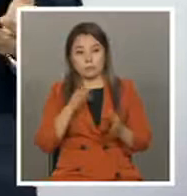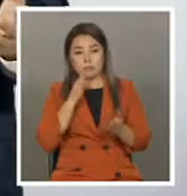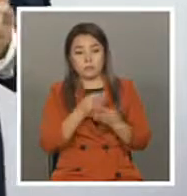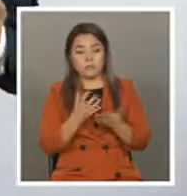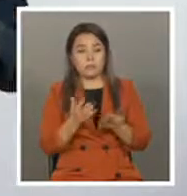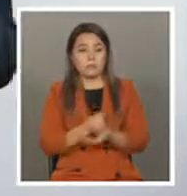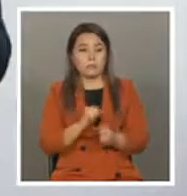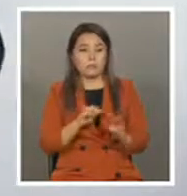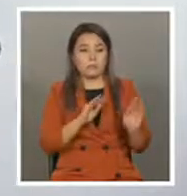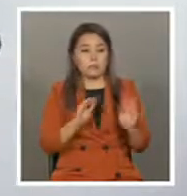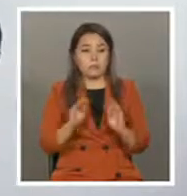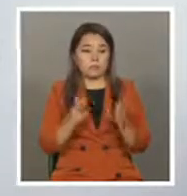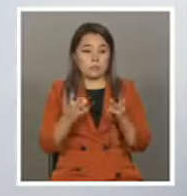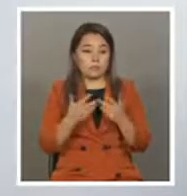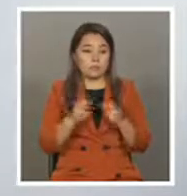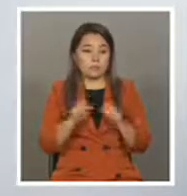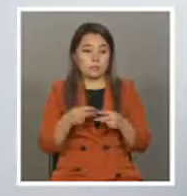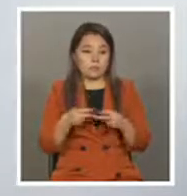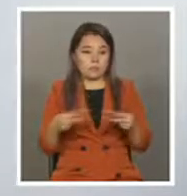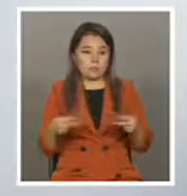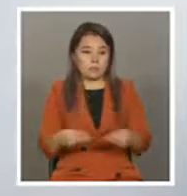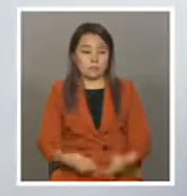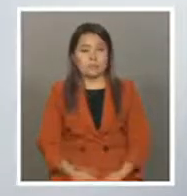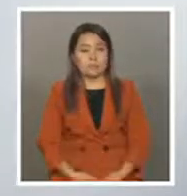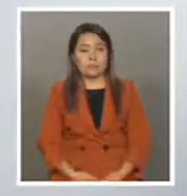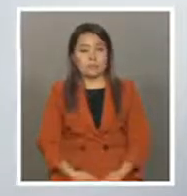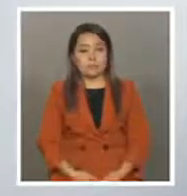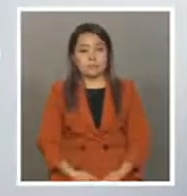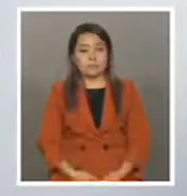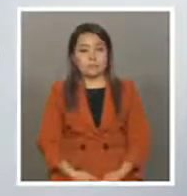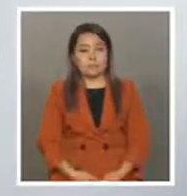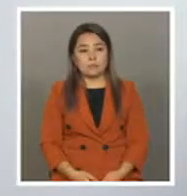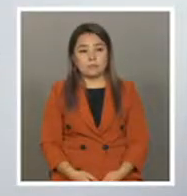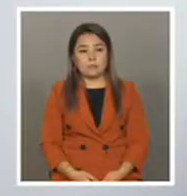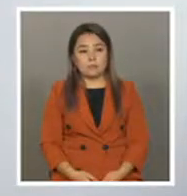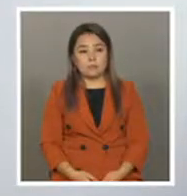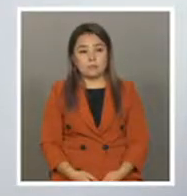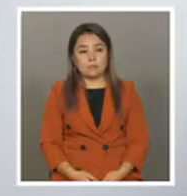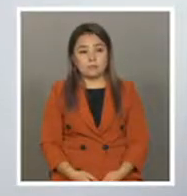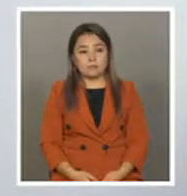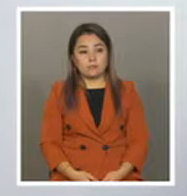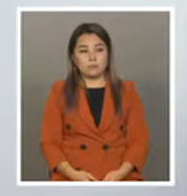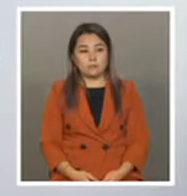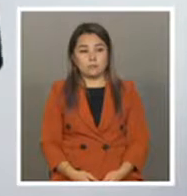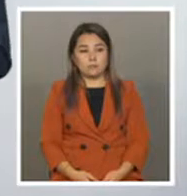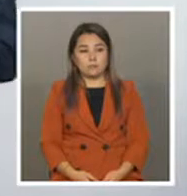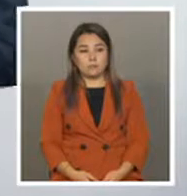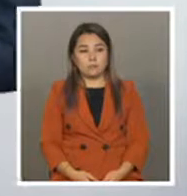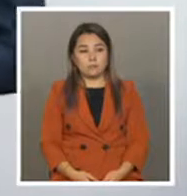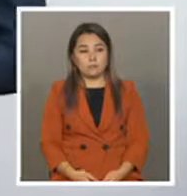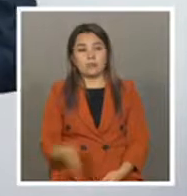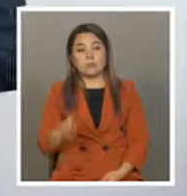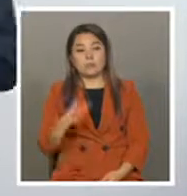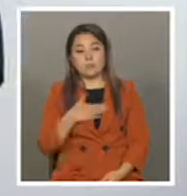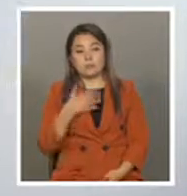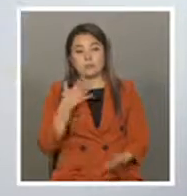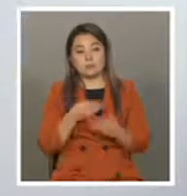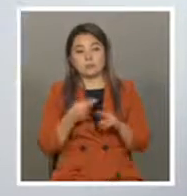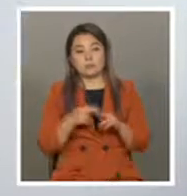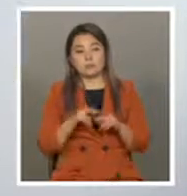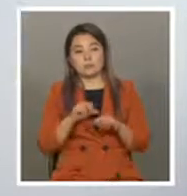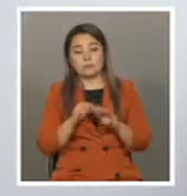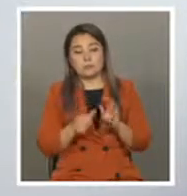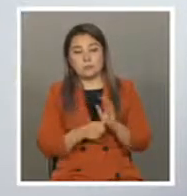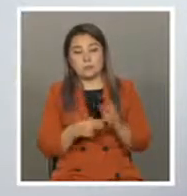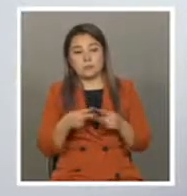болса, біздің x1 және x2 түбірлеріміз екеуі бірдей сан. Яғни біз өз-өзіне көбейткенде 16-ға тең